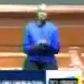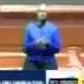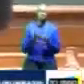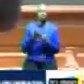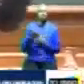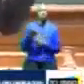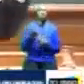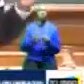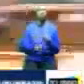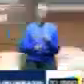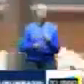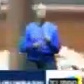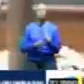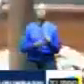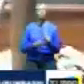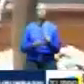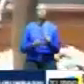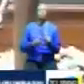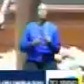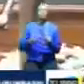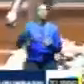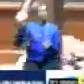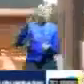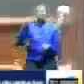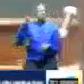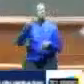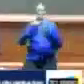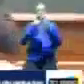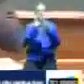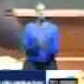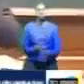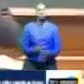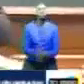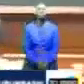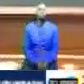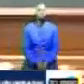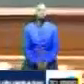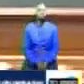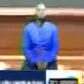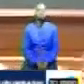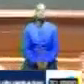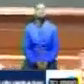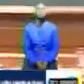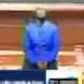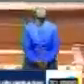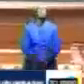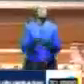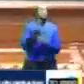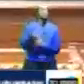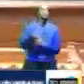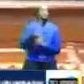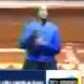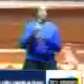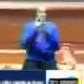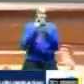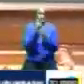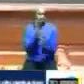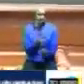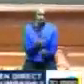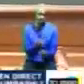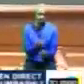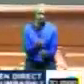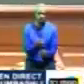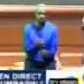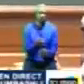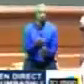chaque désobéissance. Il est nyuma ya kila kutokuti neno. Derrière l'obéissance, kunyuma